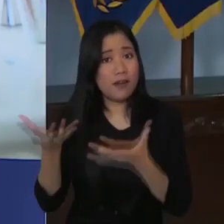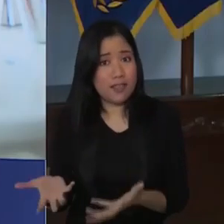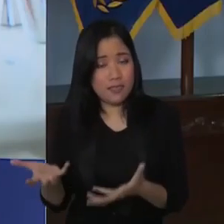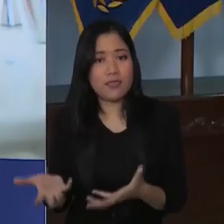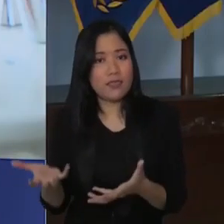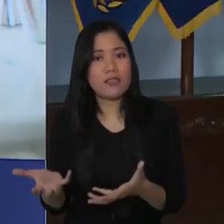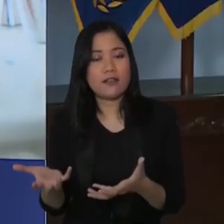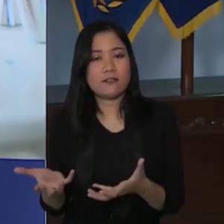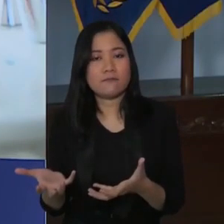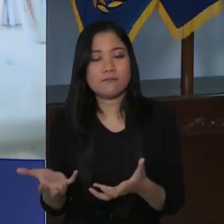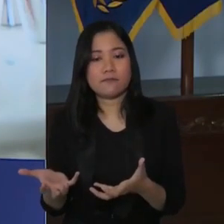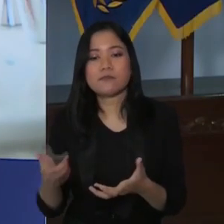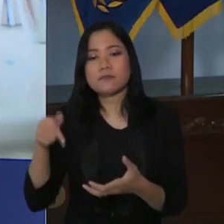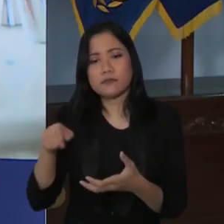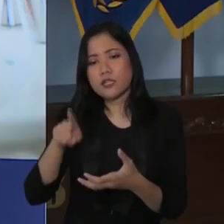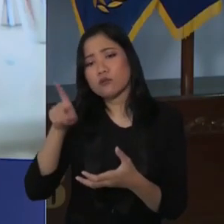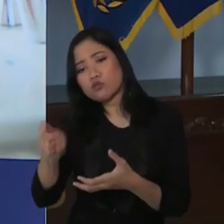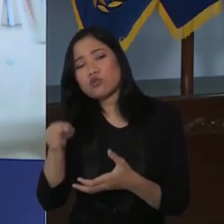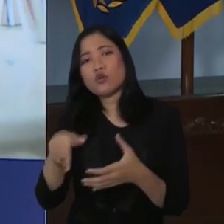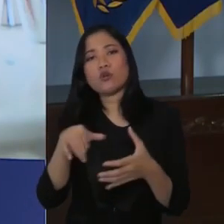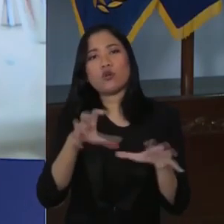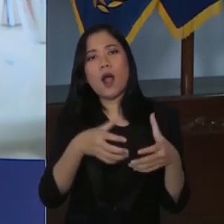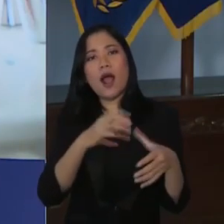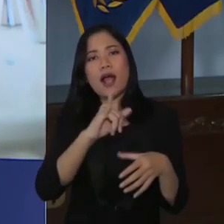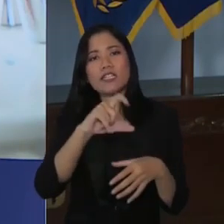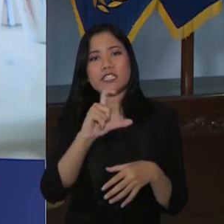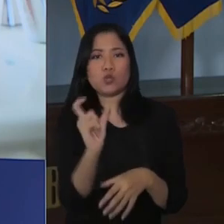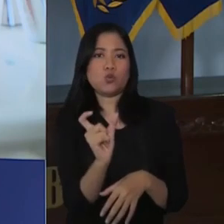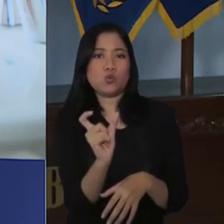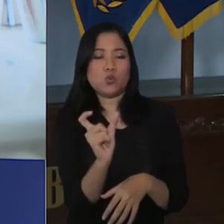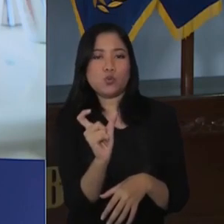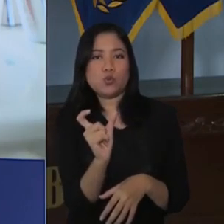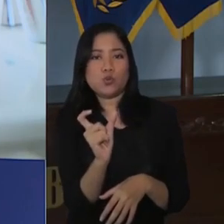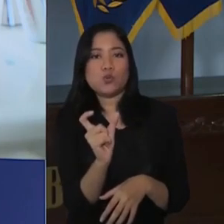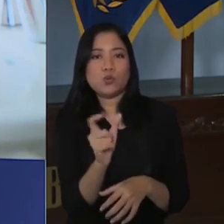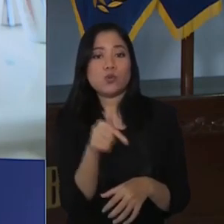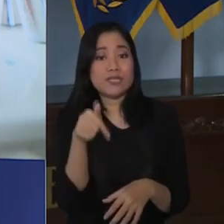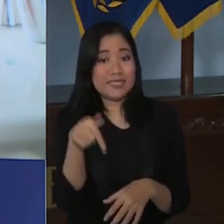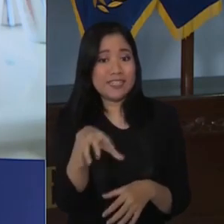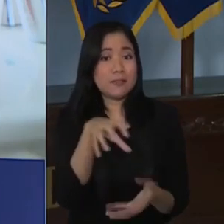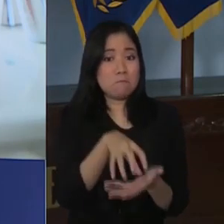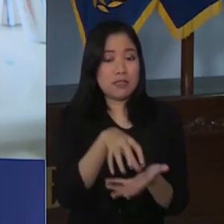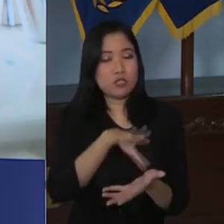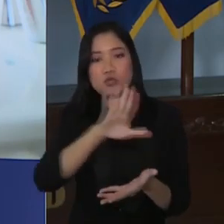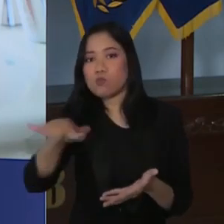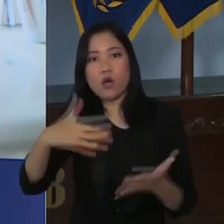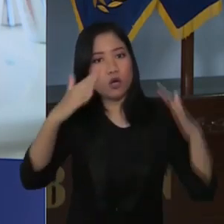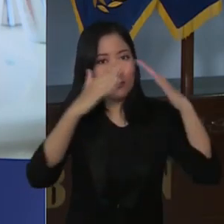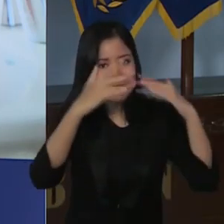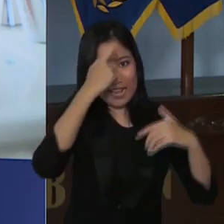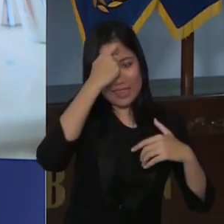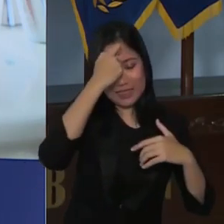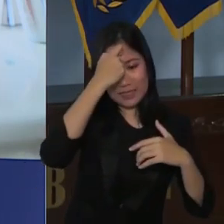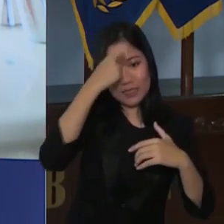pasti diperkirakan membutuhkan ICU. Nah, disinilah tempatnya kami semua rumah sakit di Jakarta